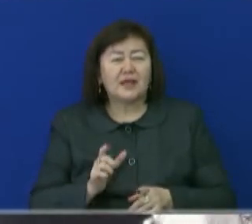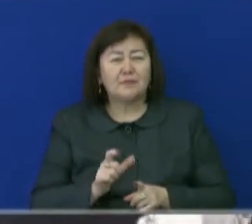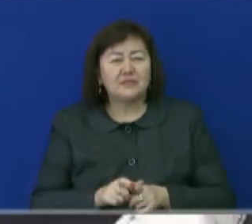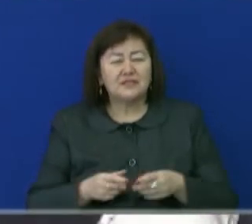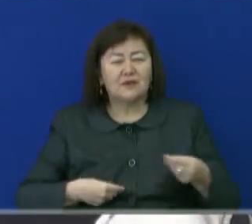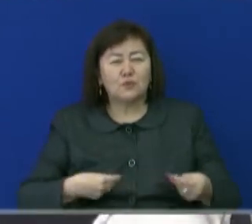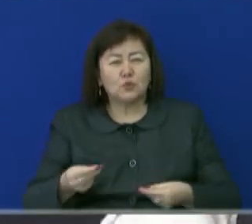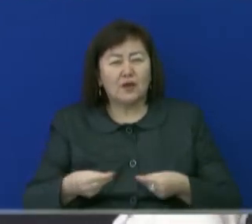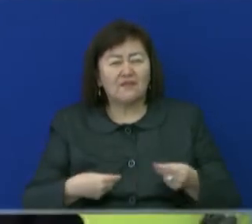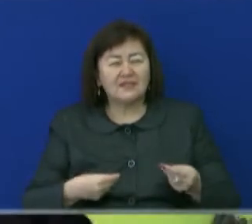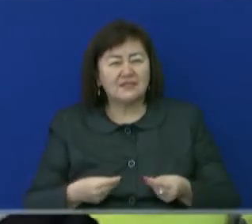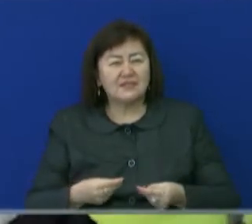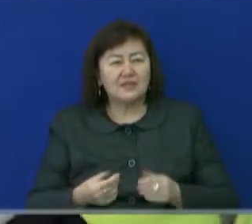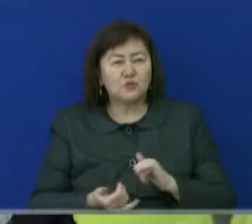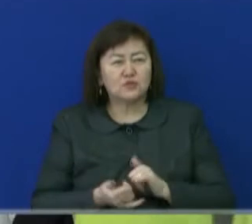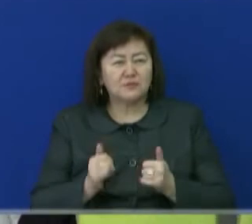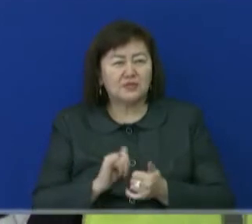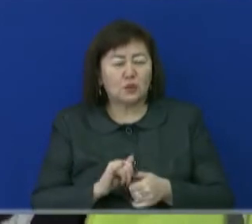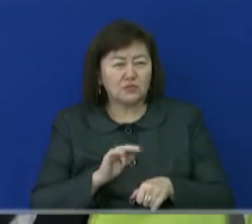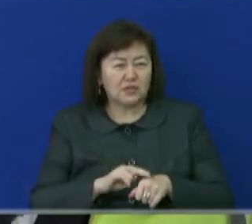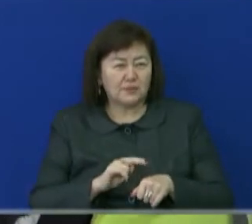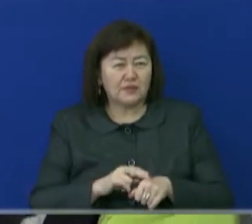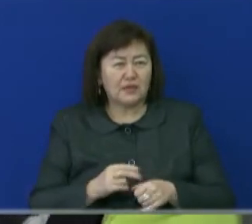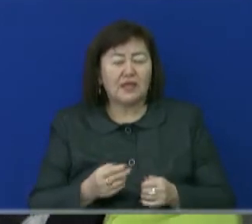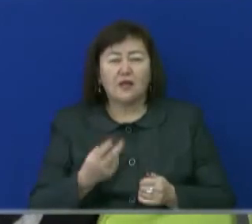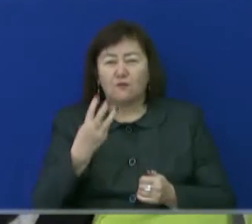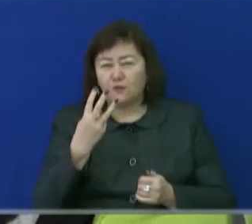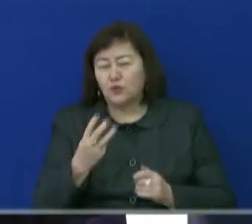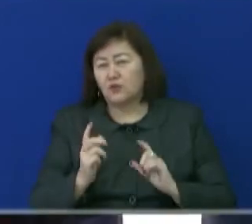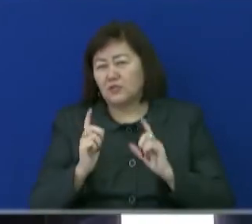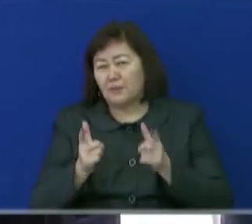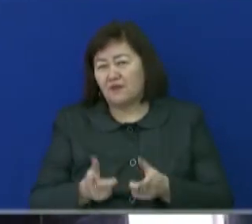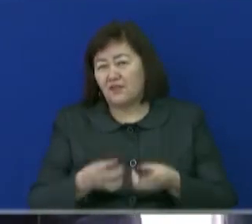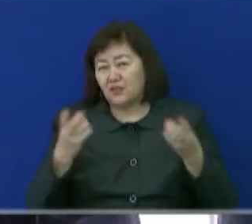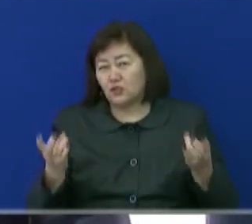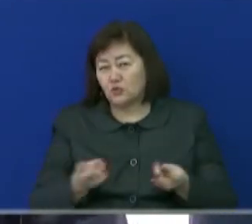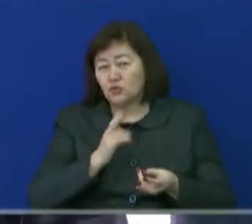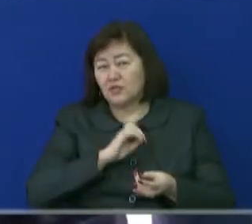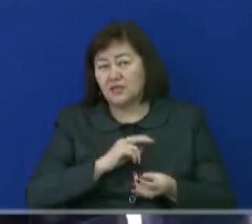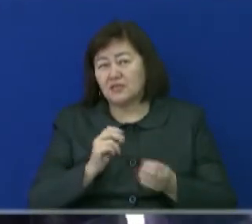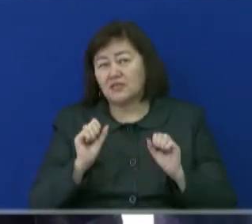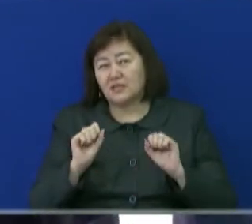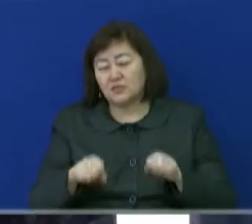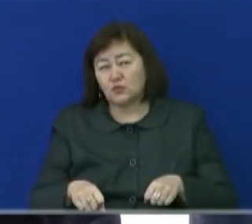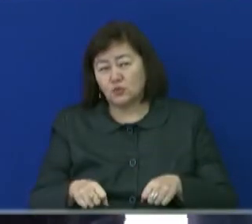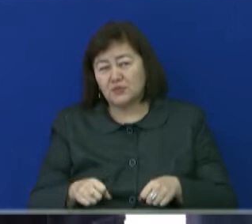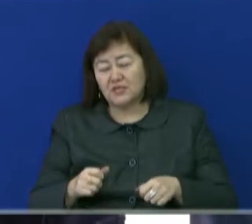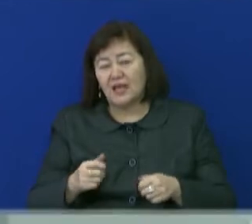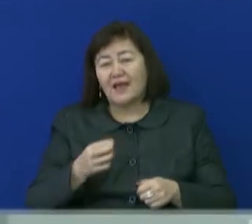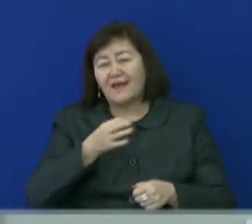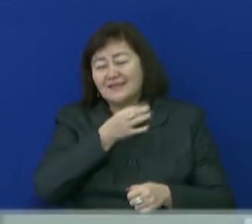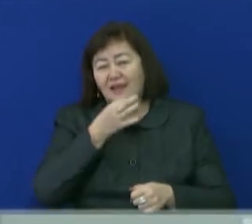айтуынша, полицияның сервистік моделін дамыту үшін үш бағытта жұмыс істеу қажет. Олар қолжетімділік, құқық бұзушылықтың алдын